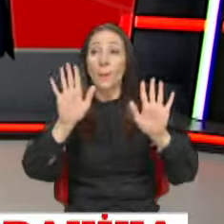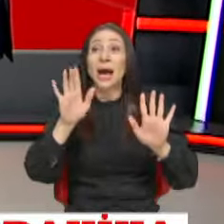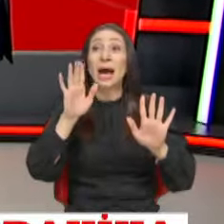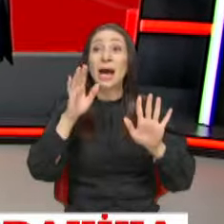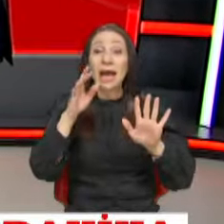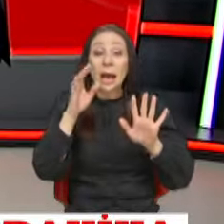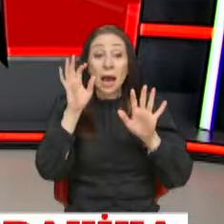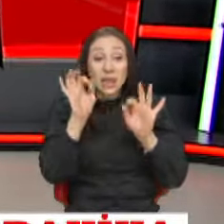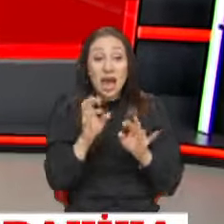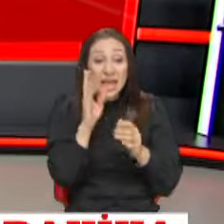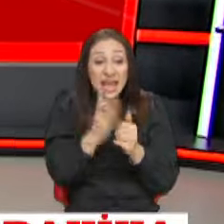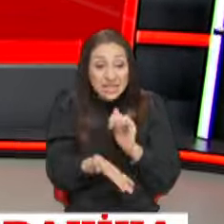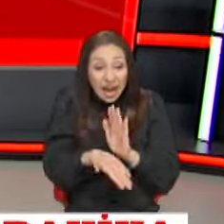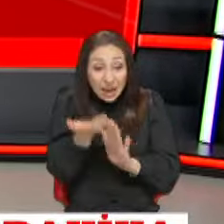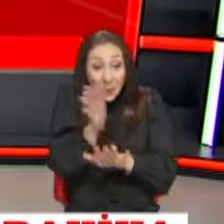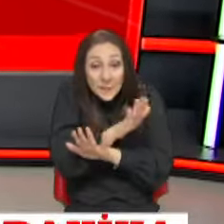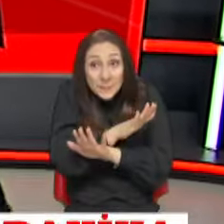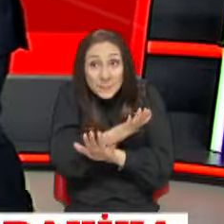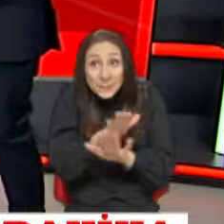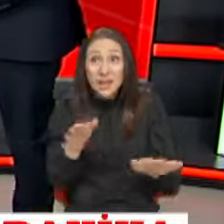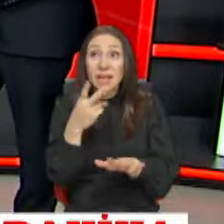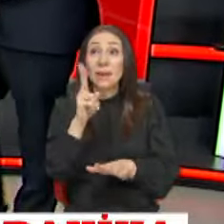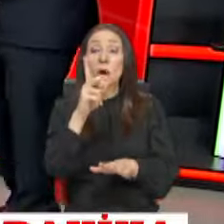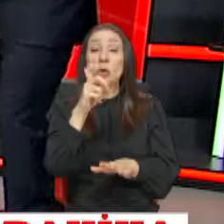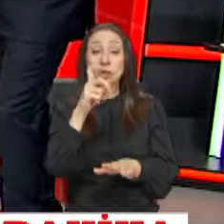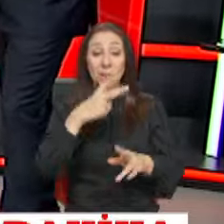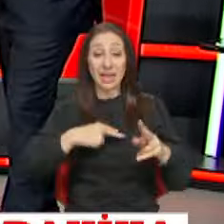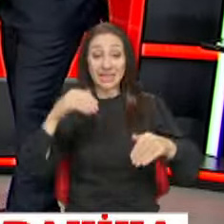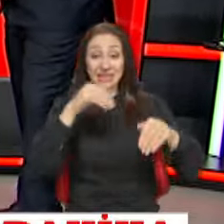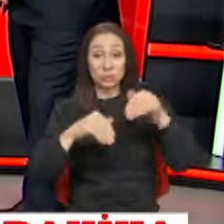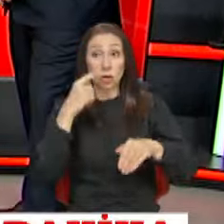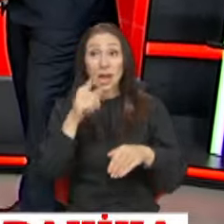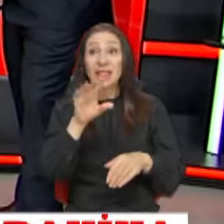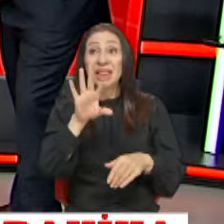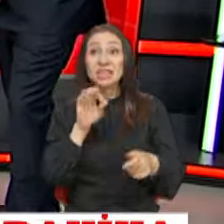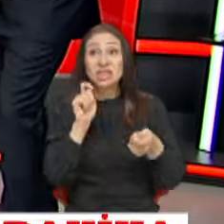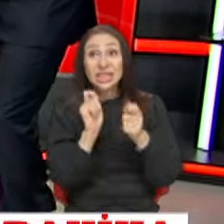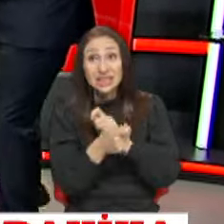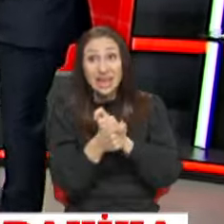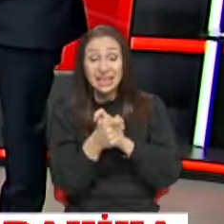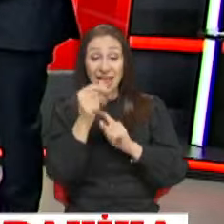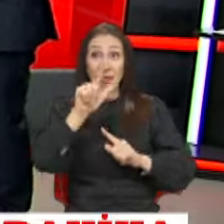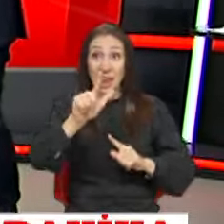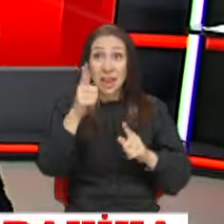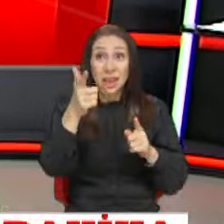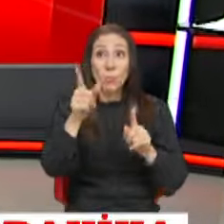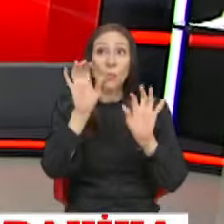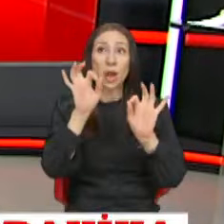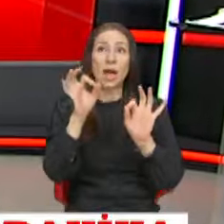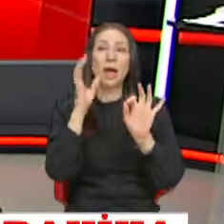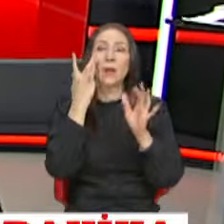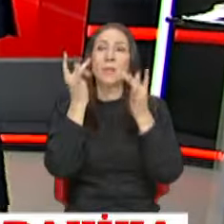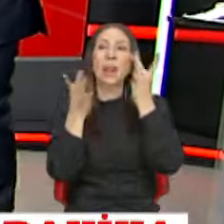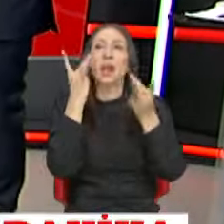durumlar belli olmaya başladığı zaman 2019 yerel seçimlerine göre tercihini değiştiren şehirler bu şekilde